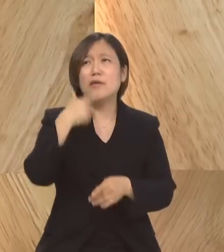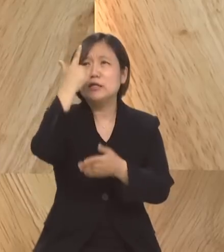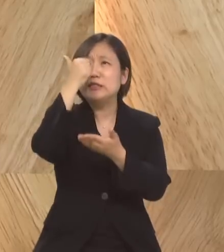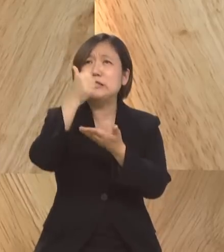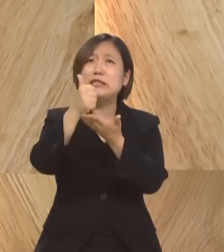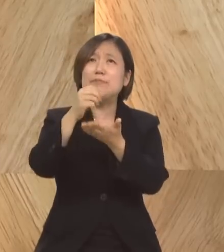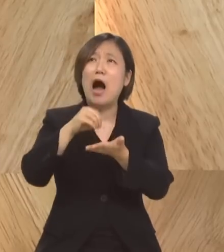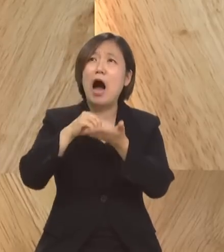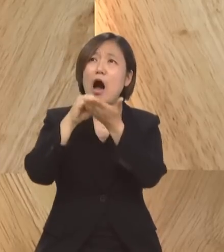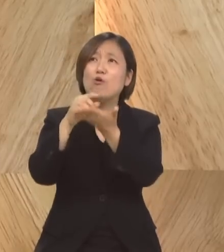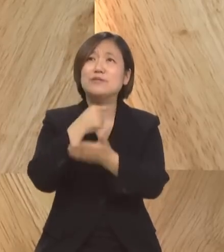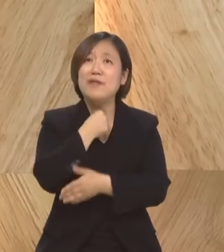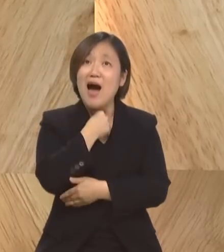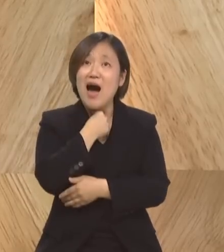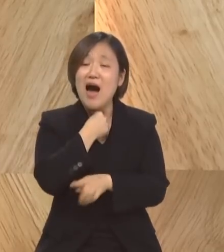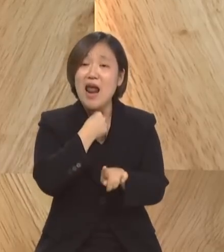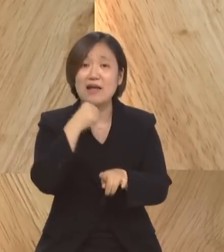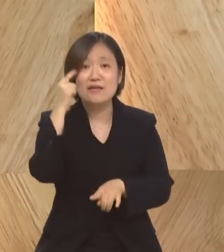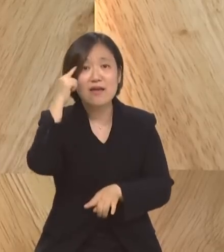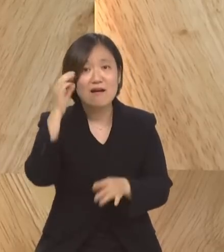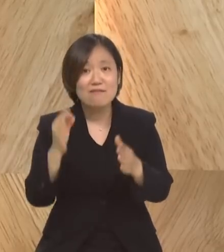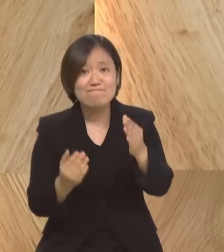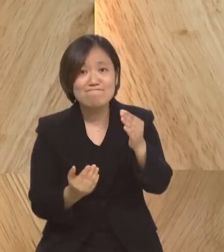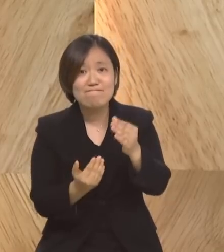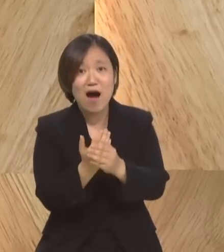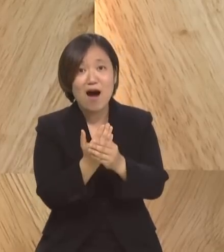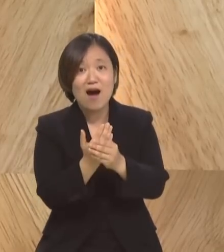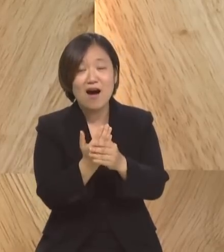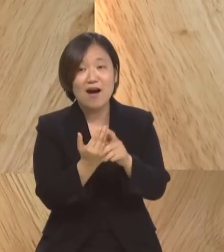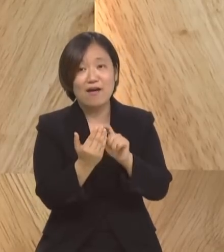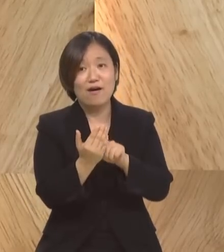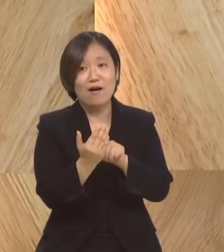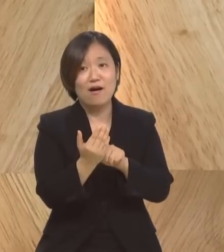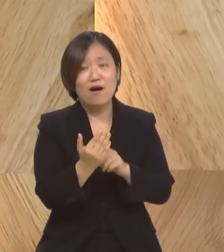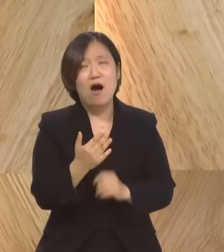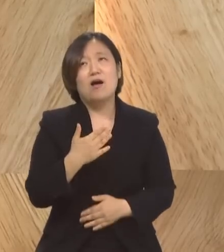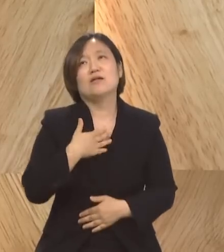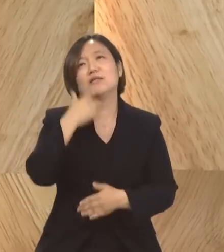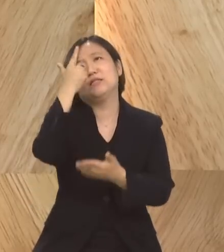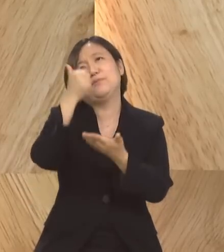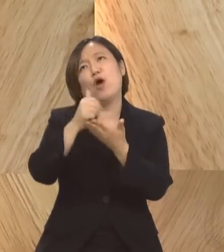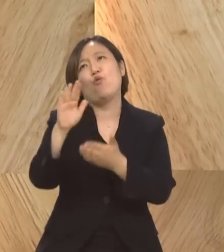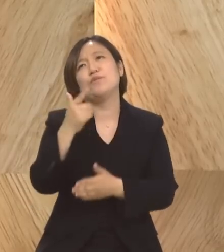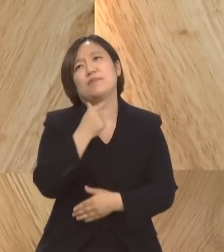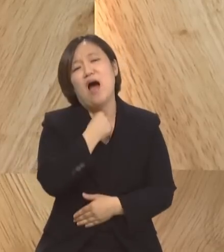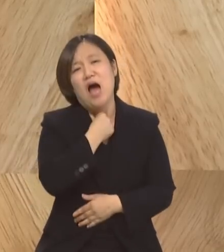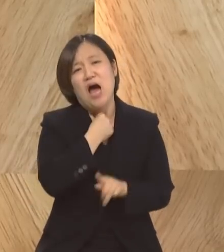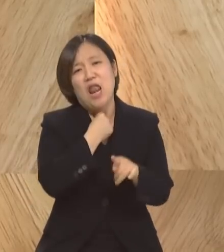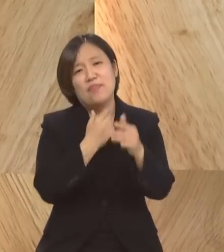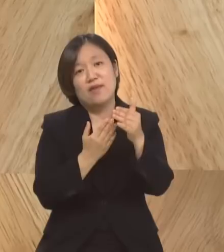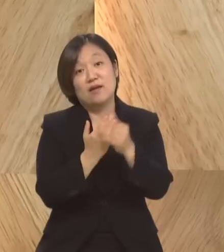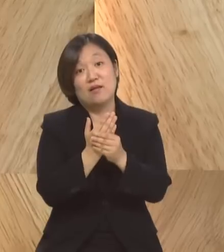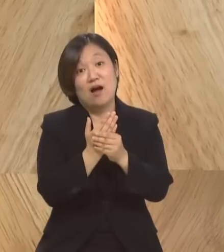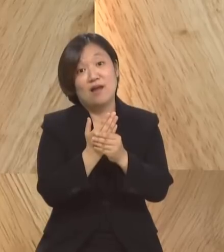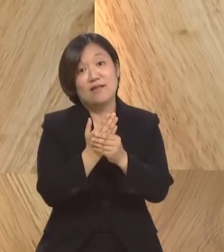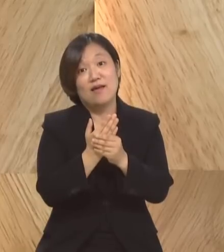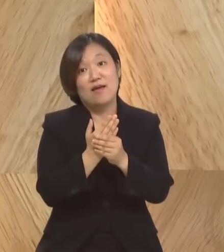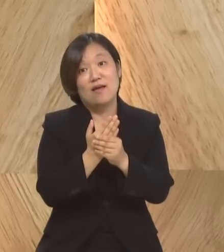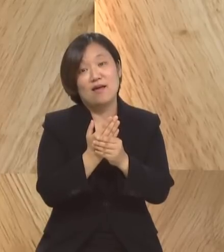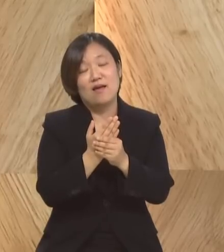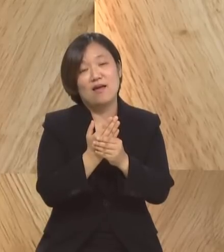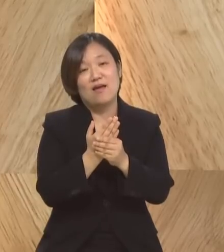출가하자도 출가하고 싶다라는 생각이 딱 들더래요 머리 깎고 출가하고 싶다 그래서